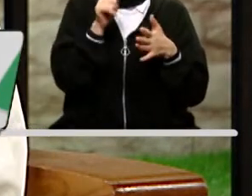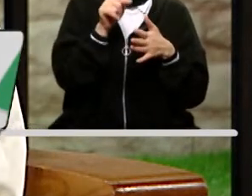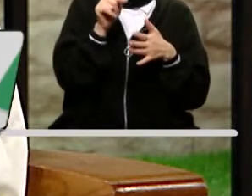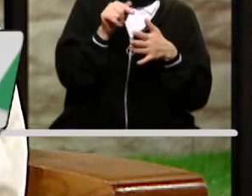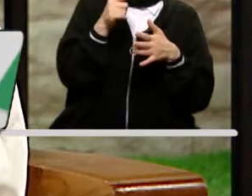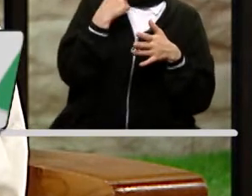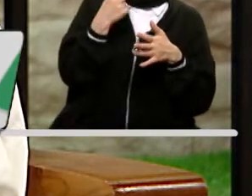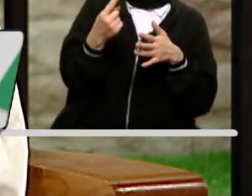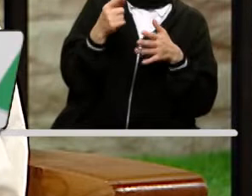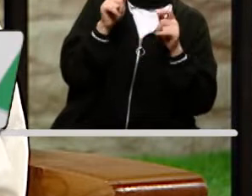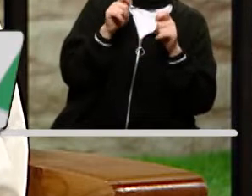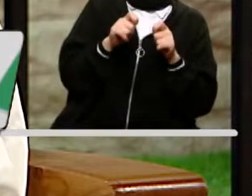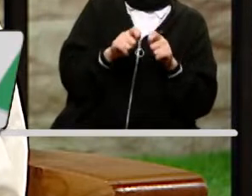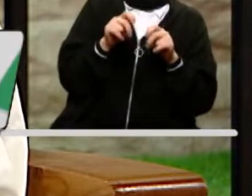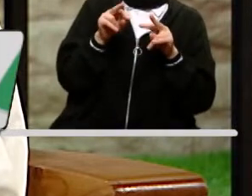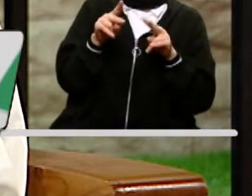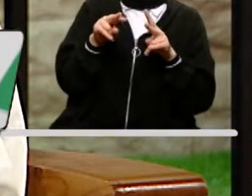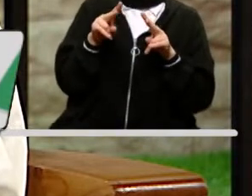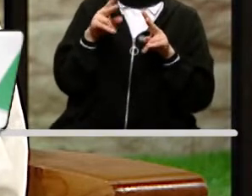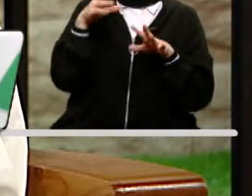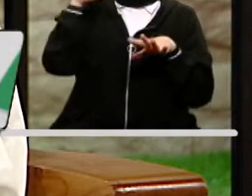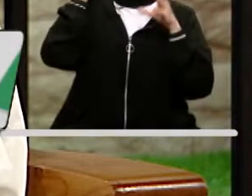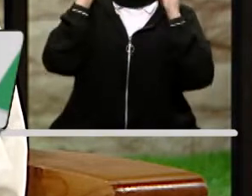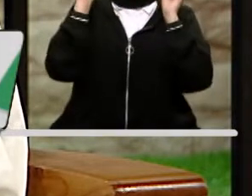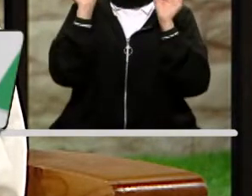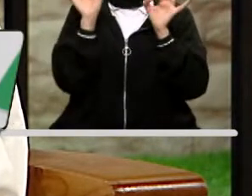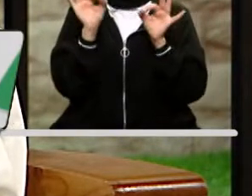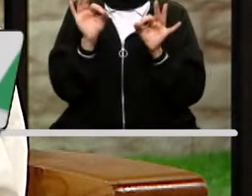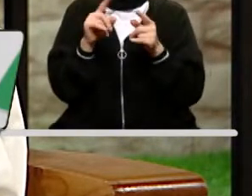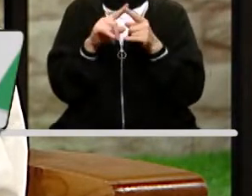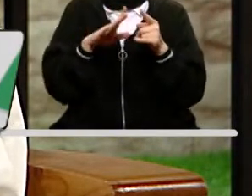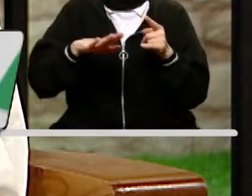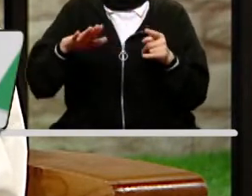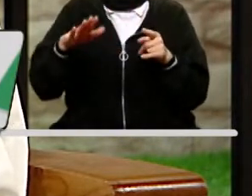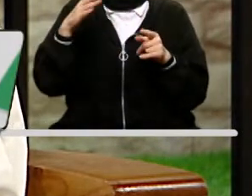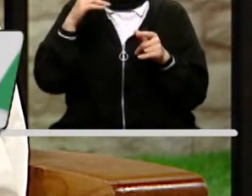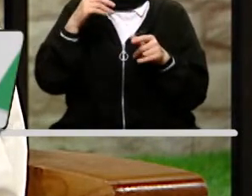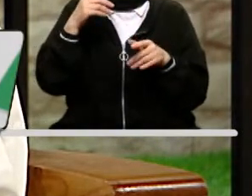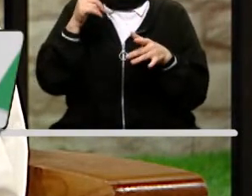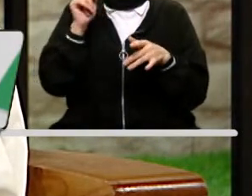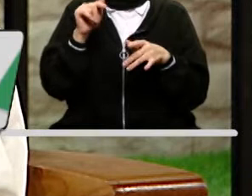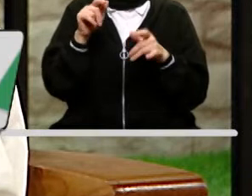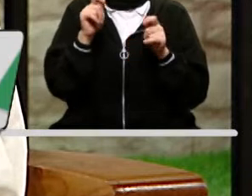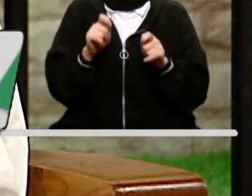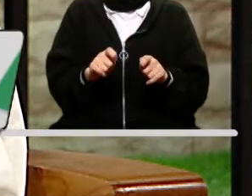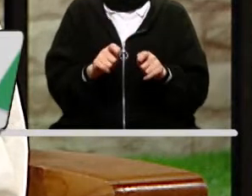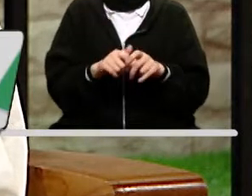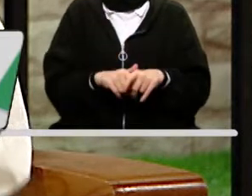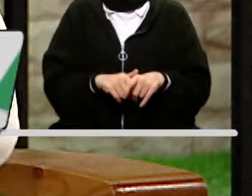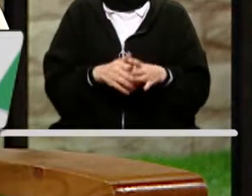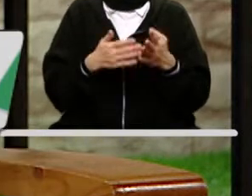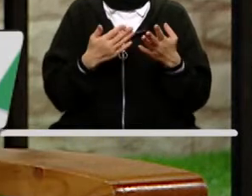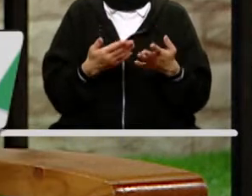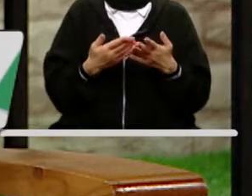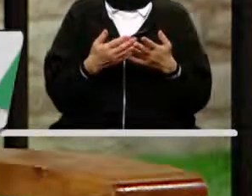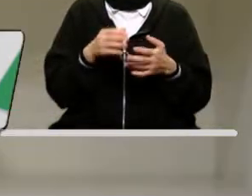yok mesajını vermiş olursun. Sınırlandırdık. Ve çocuğumuza çoğunlukla da bunu yapmıyor muyuz? Pek çok kereler bunu yapıyoruz. Yapıyoruz. Peki şimdi